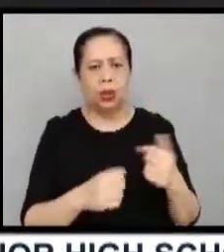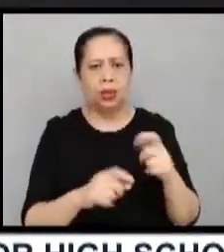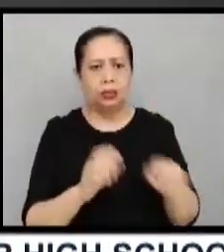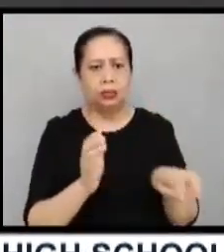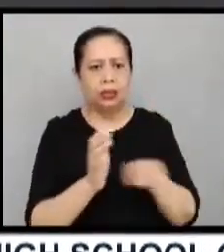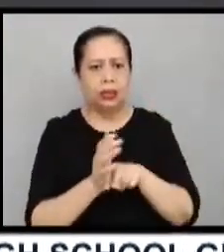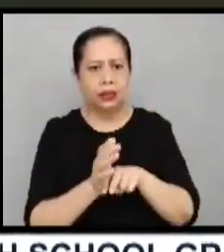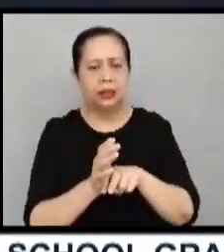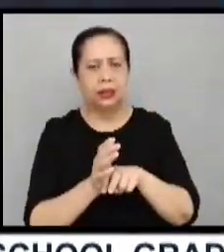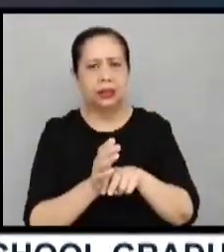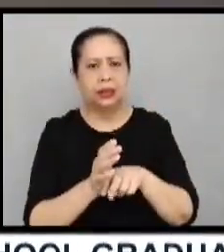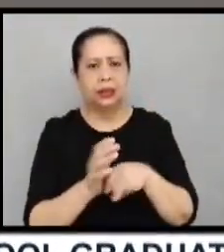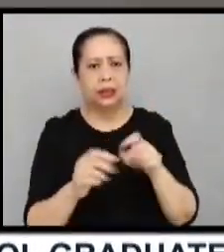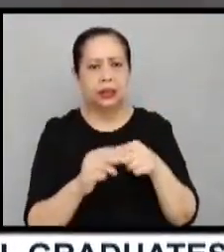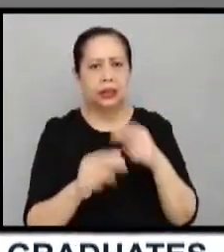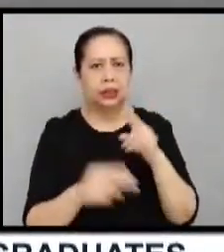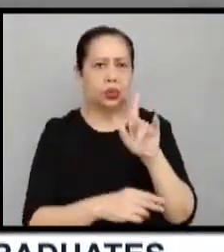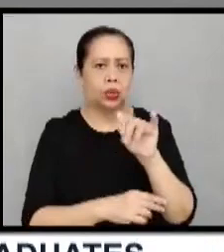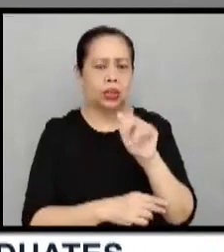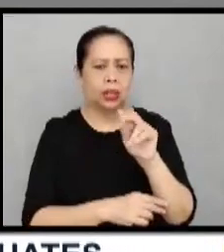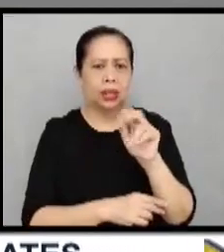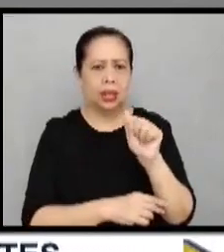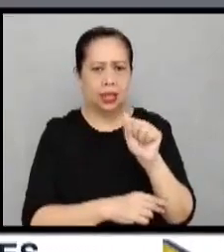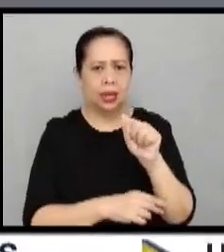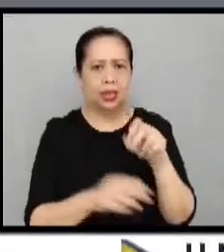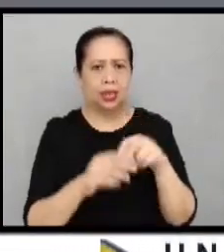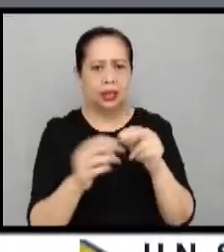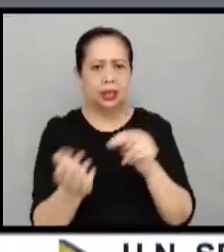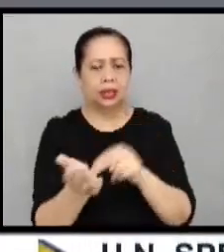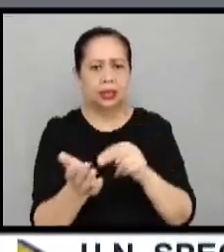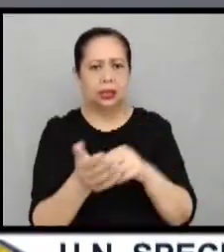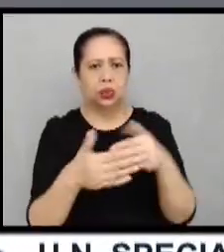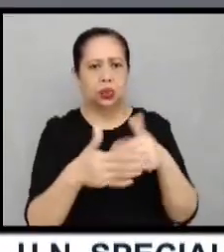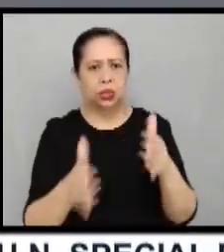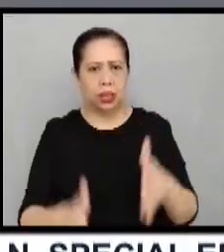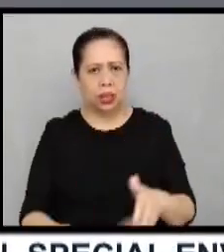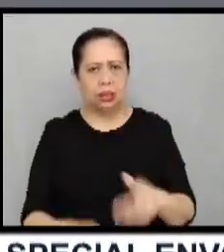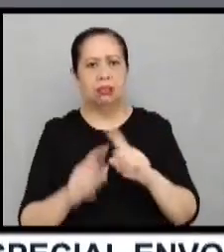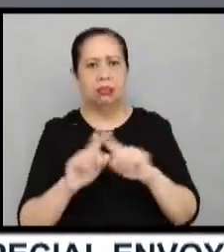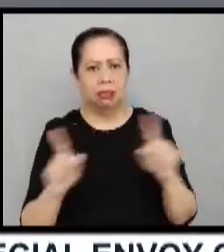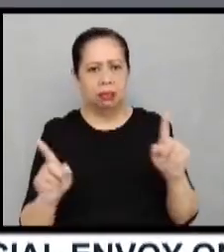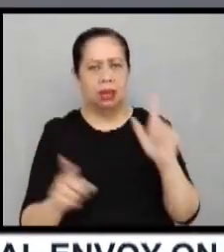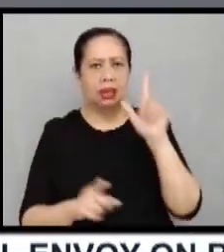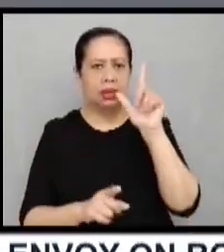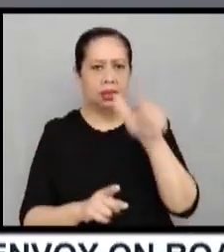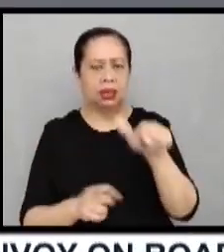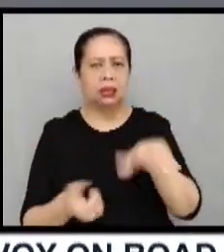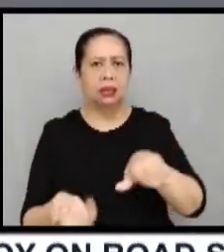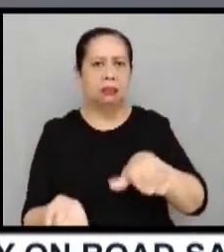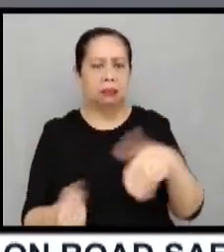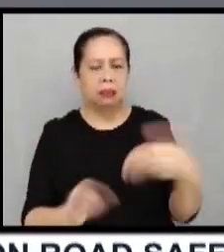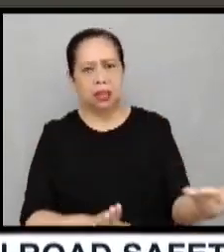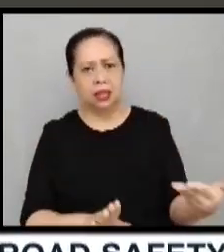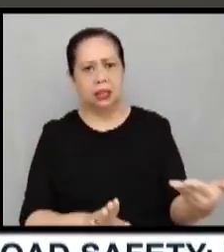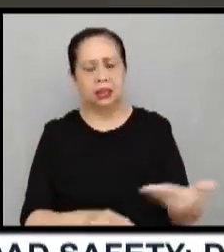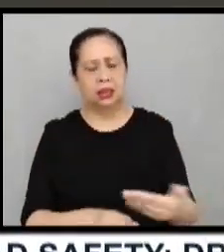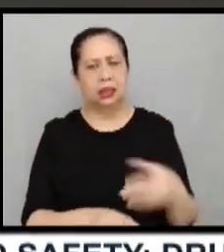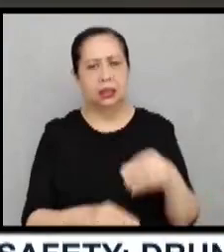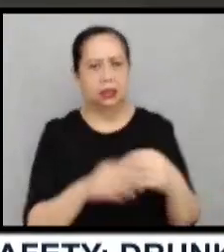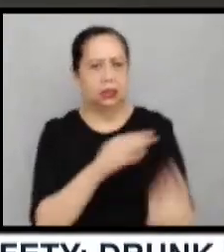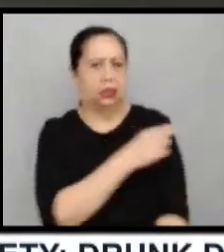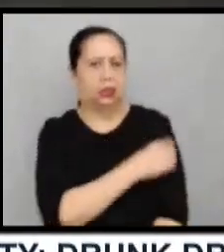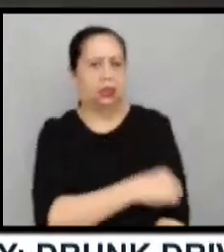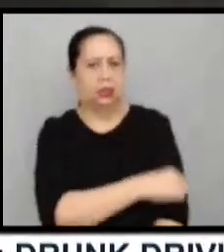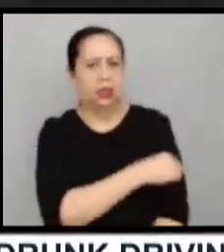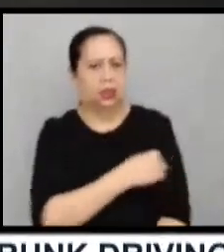seat na si Juliana Darin Ramos, isang nursing student. Pero idineklara siyang dead on arrival sa ospital